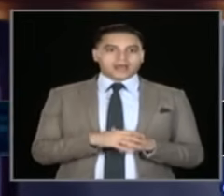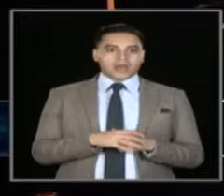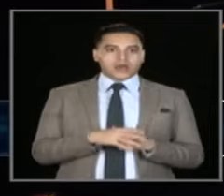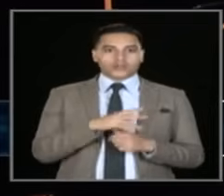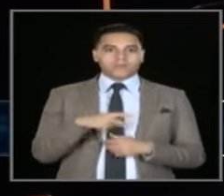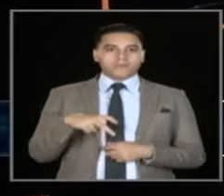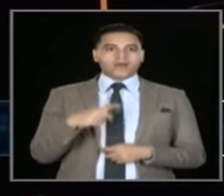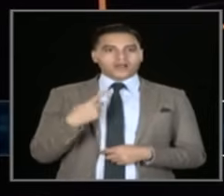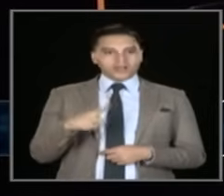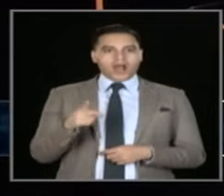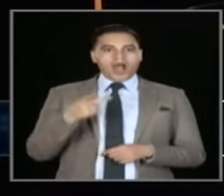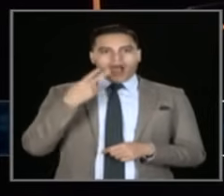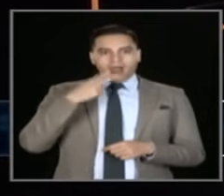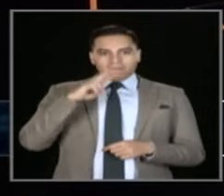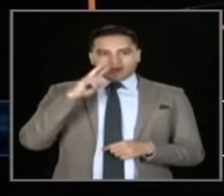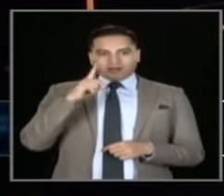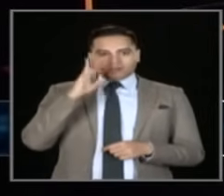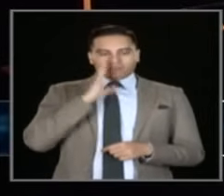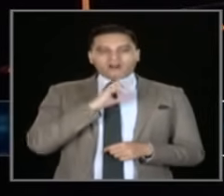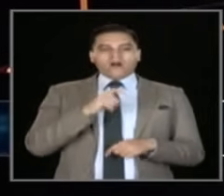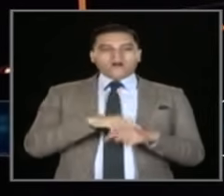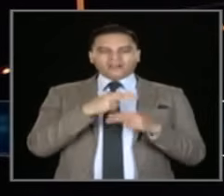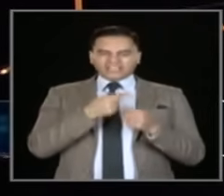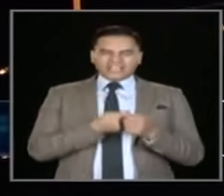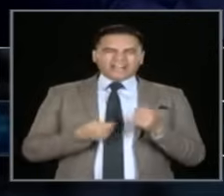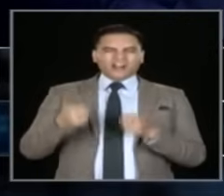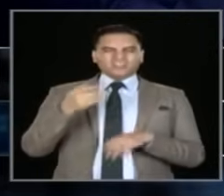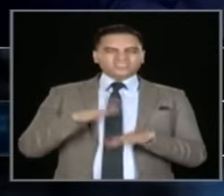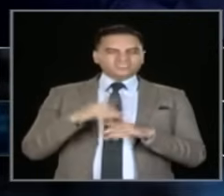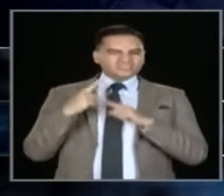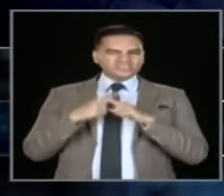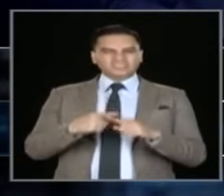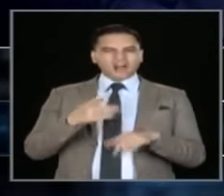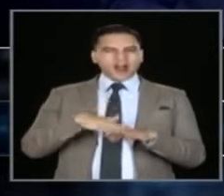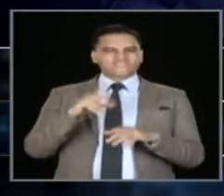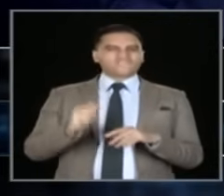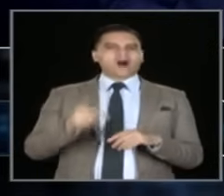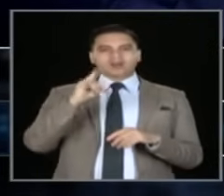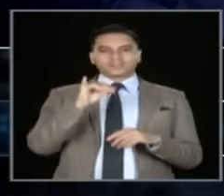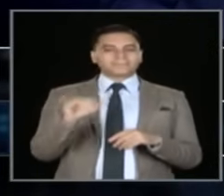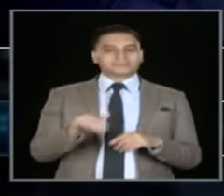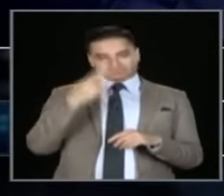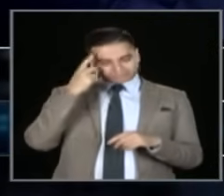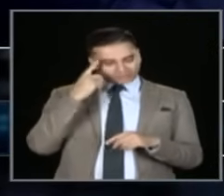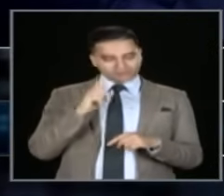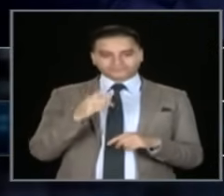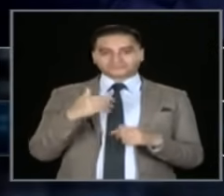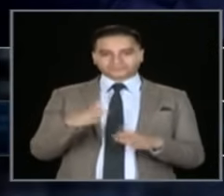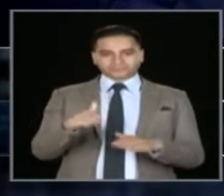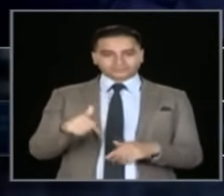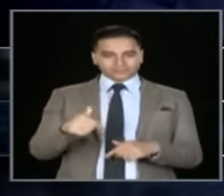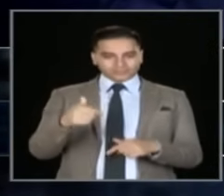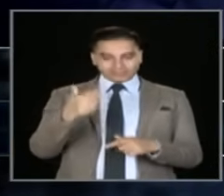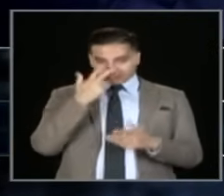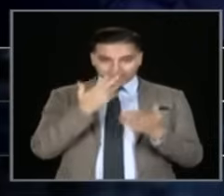880. صح. من هو الخليفة صاحب أطول فترة حكم خلال العصر الفاطمي؟ باز. زمن